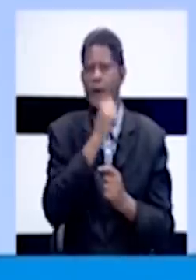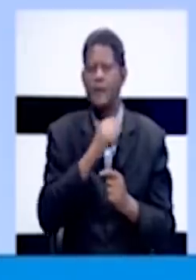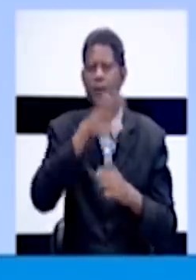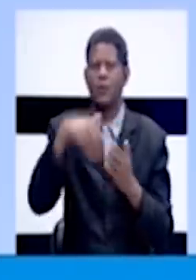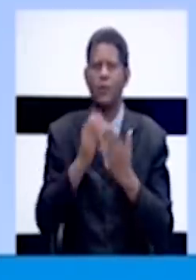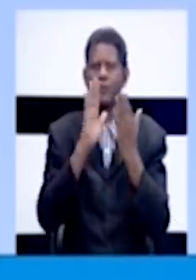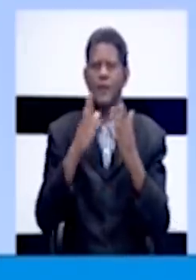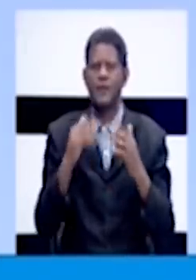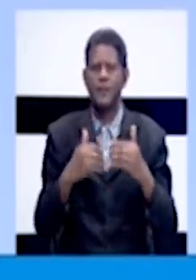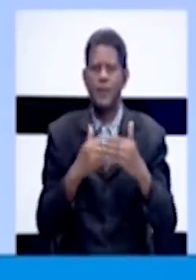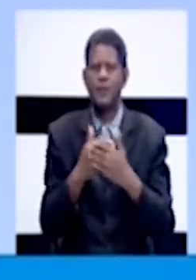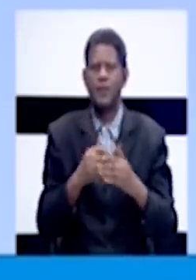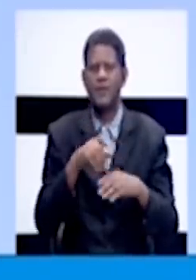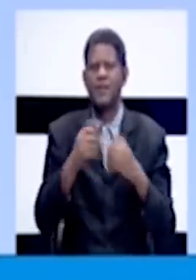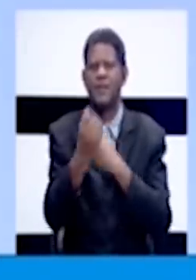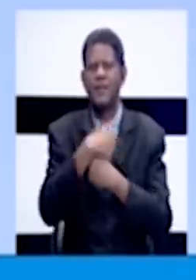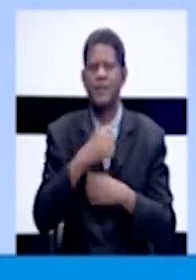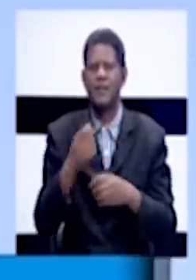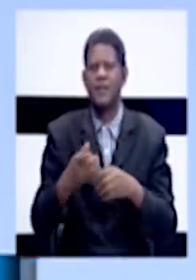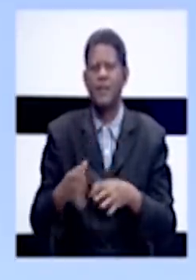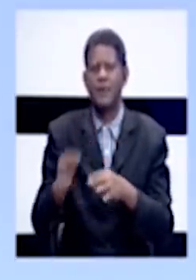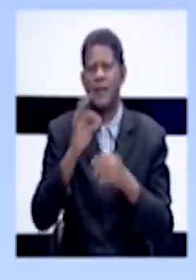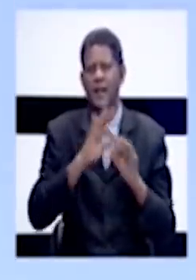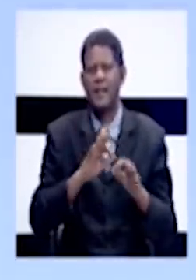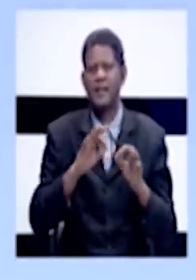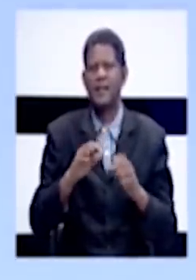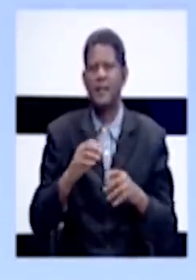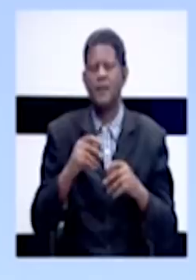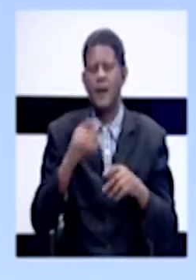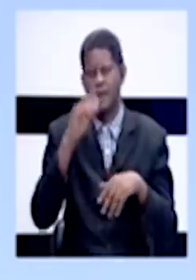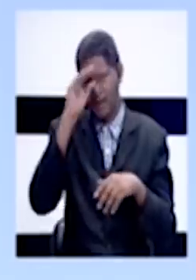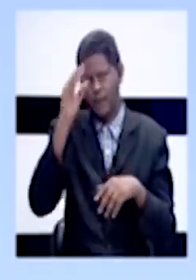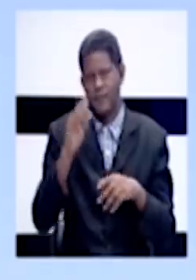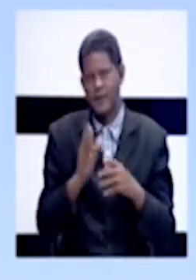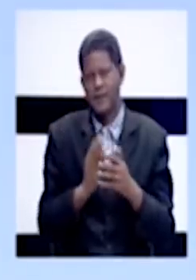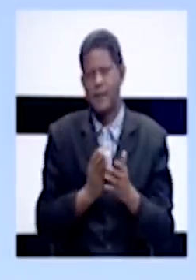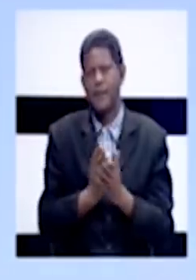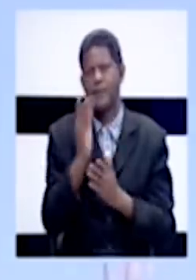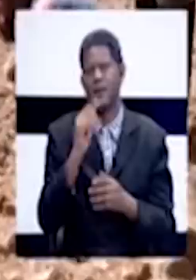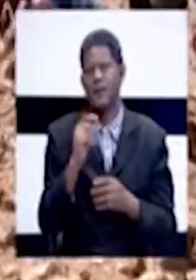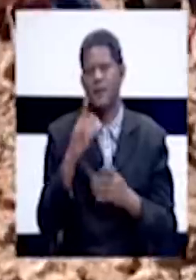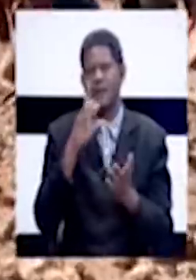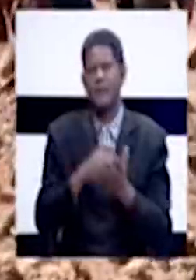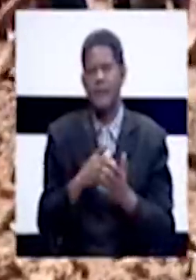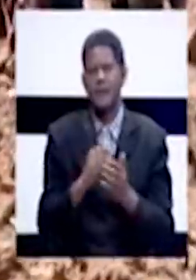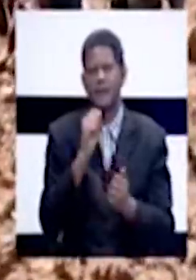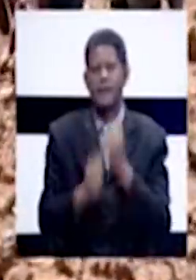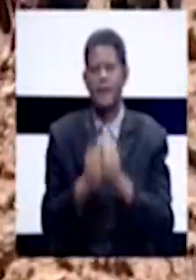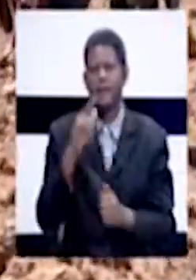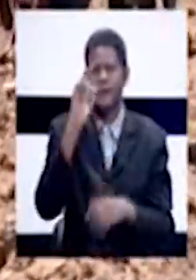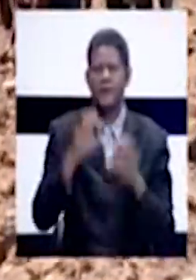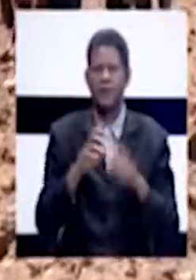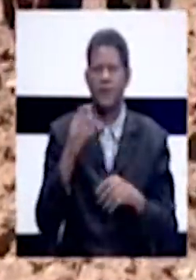ኩሎም ግንባራት ዝበፅሖ ዘሎ ስዕረት ንምክሓስ ኣንፃዓንፆ ኣብ ሰላማዊ ሰባትን ከተማታትን ደብዳብ ቀፂሎሎም